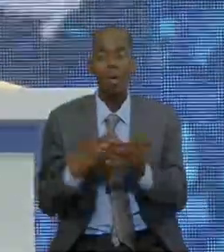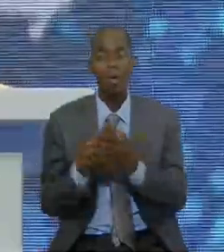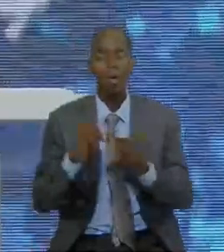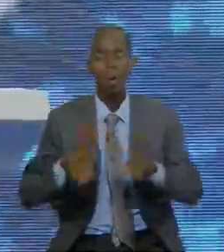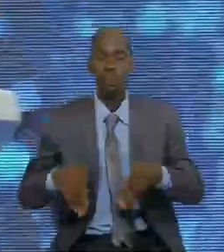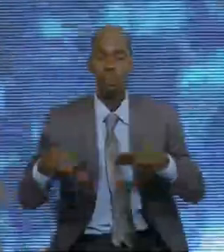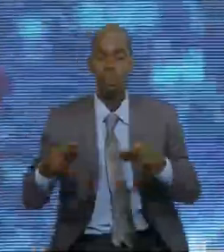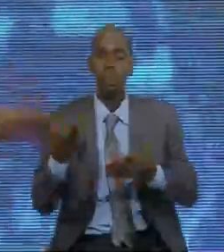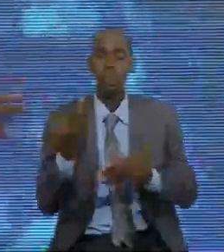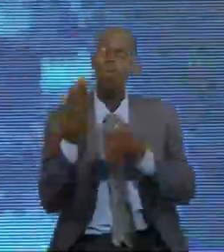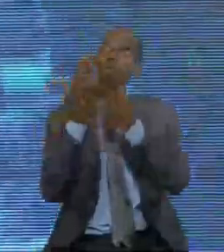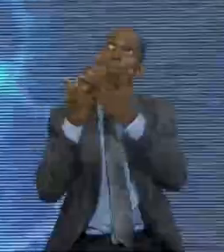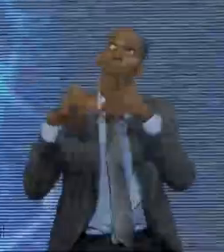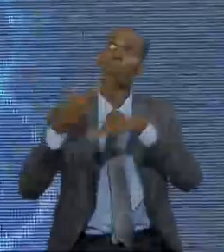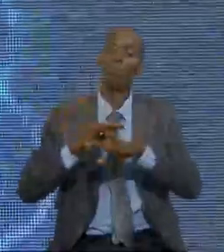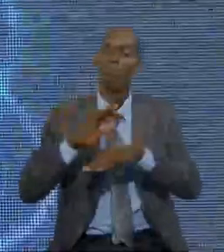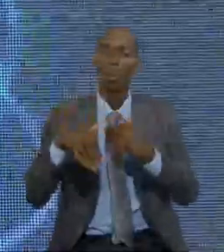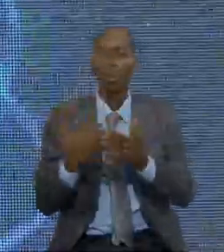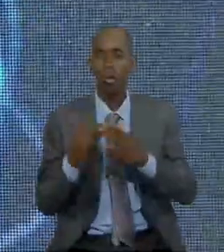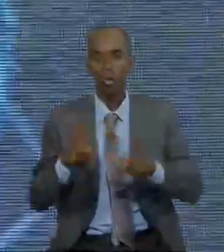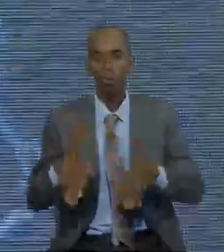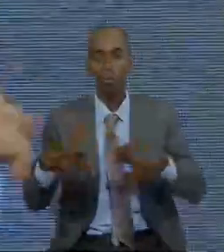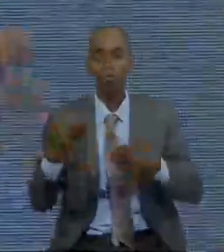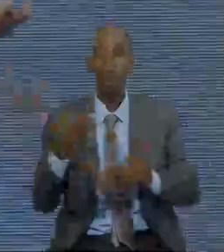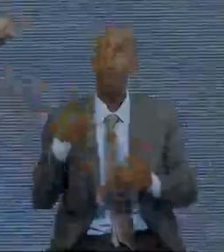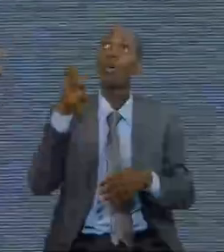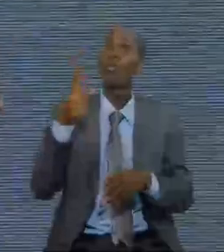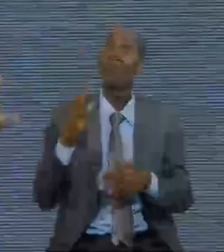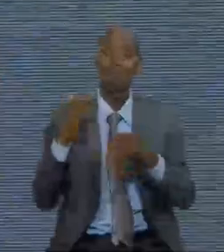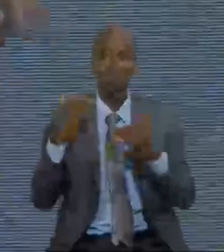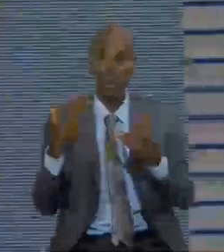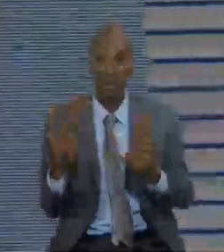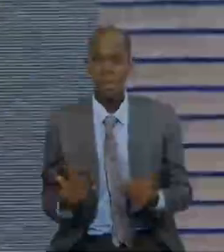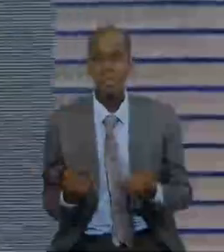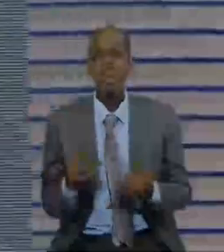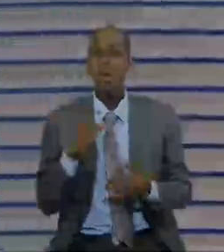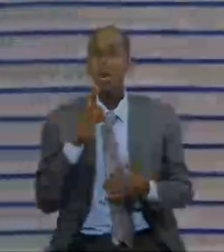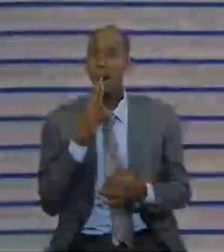toutes les prévisions du ciel toutes les provisions de Dieu